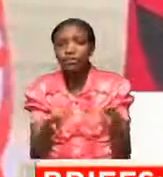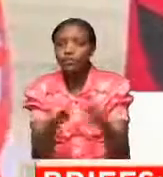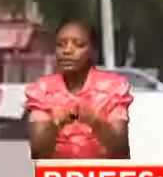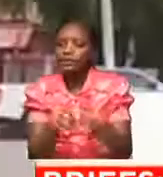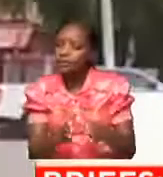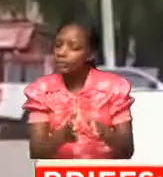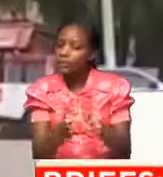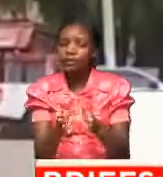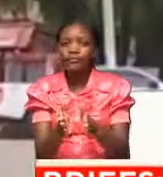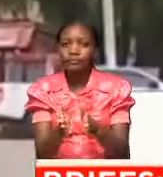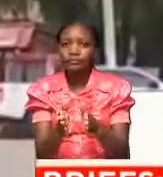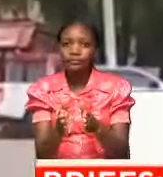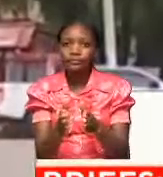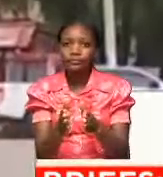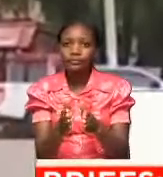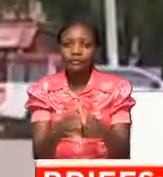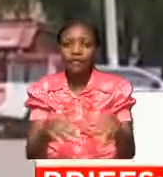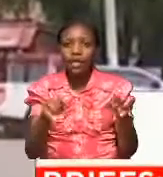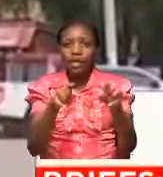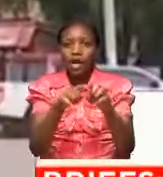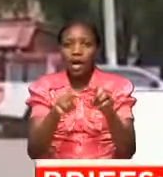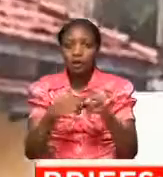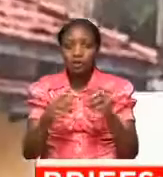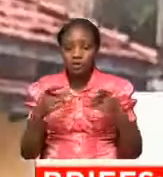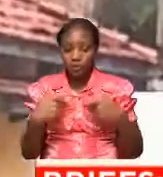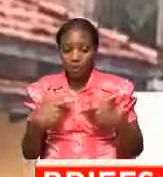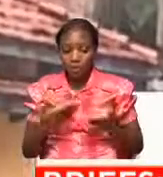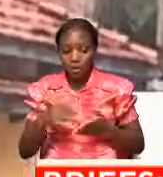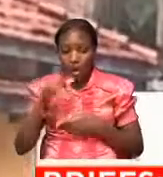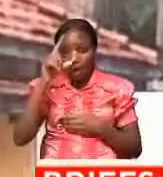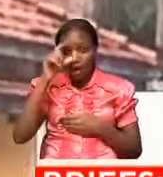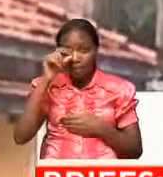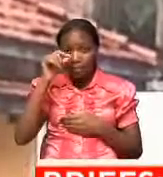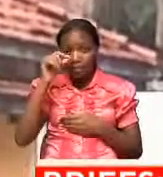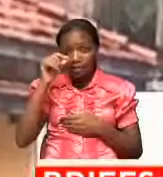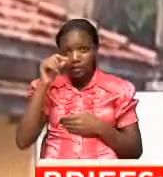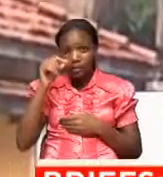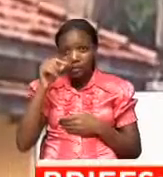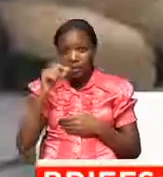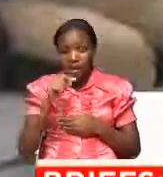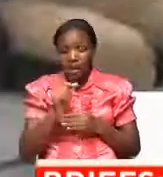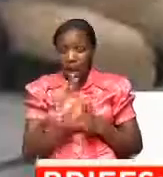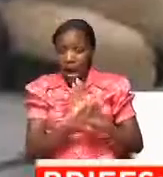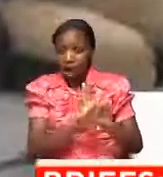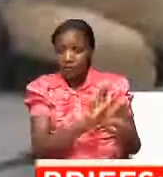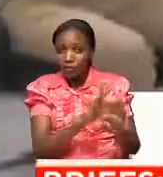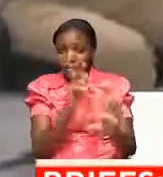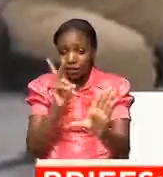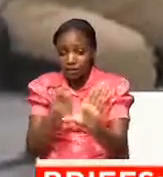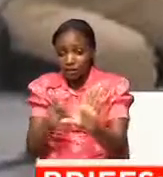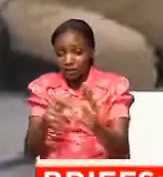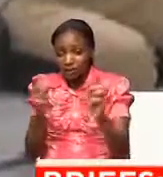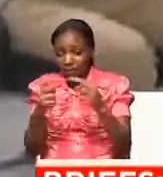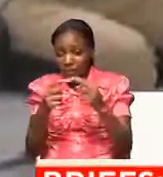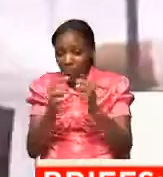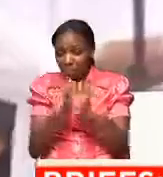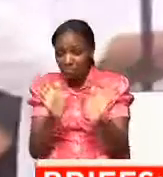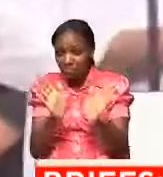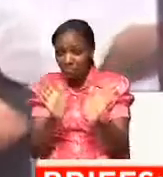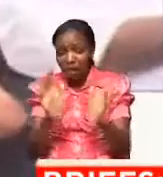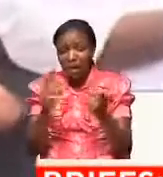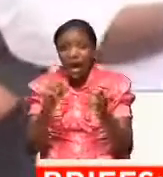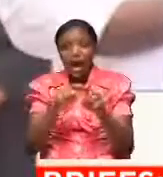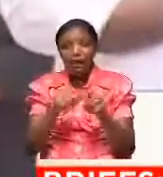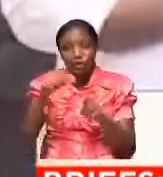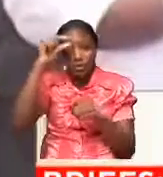tukiendelea. And the residents of Old Town Mombasa are not only avoiding to take part in mass testing. According to